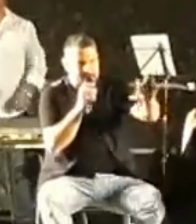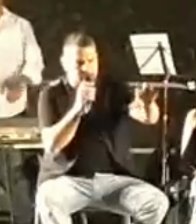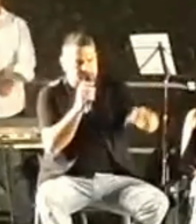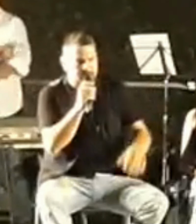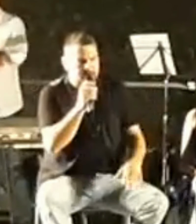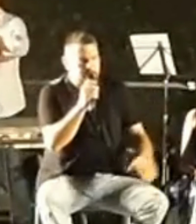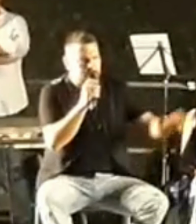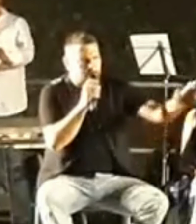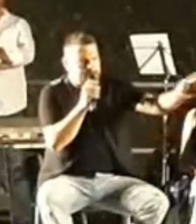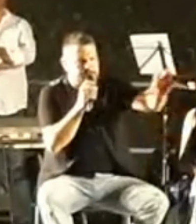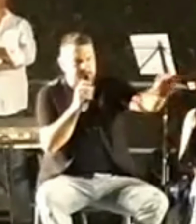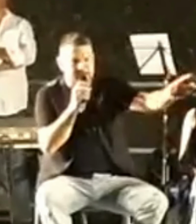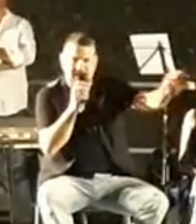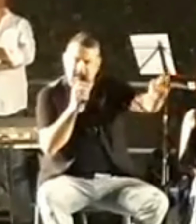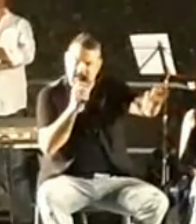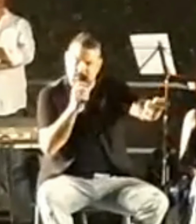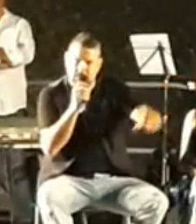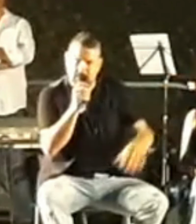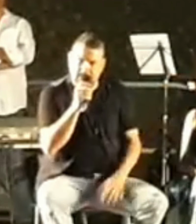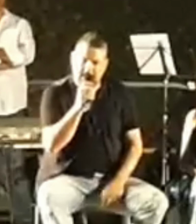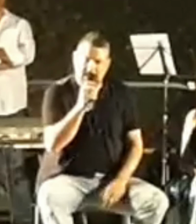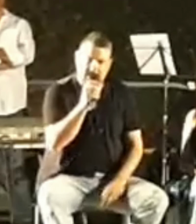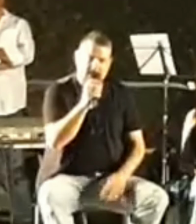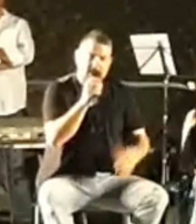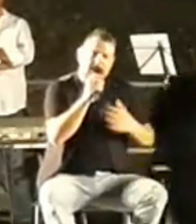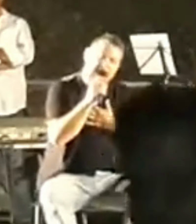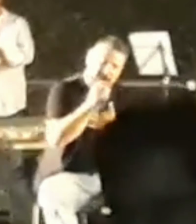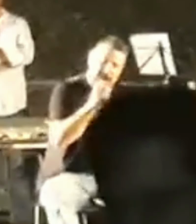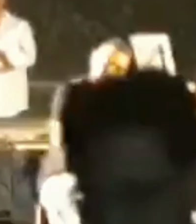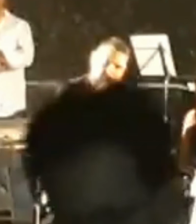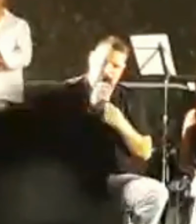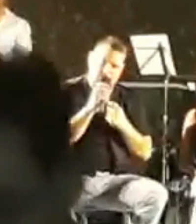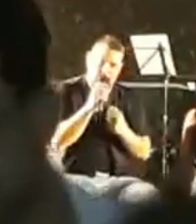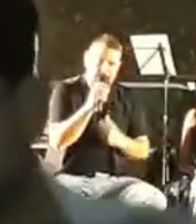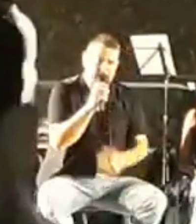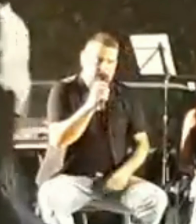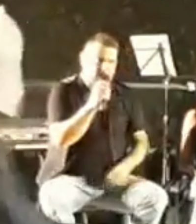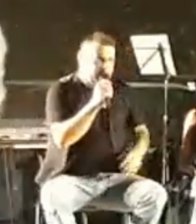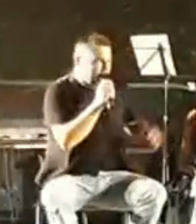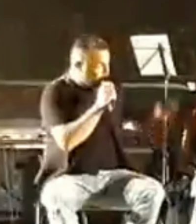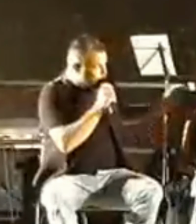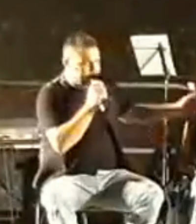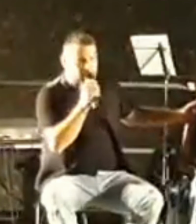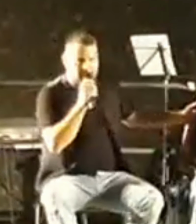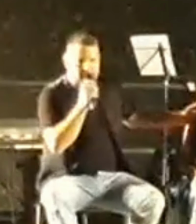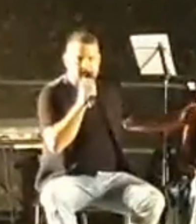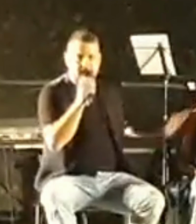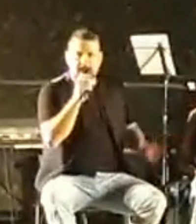come ci si relaziona con i ragazzi, e anche attraverso il mio lavoro e conoscendo Laura. E